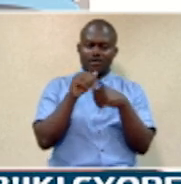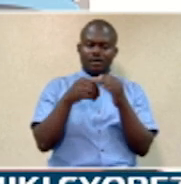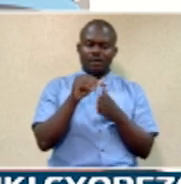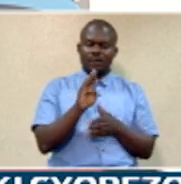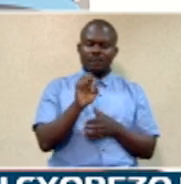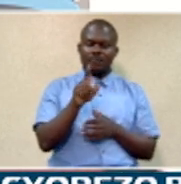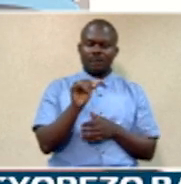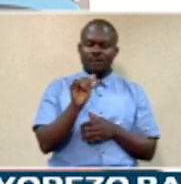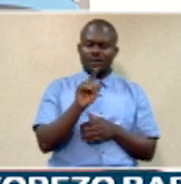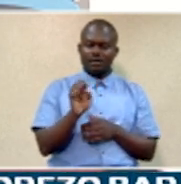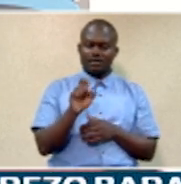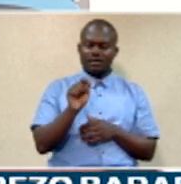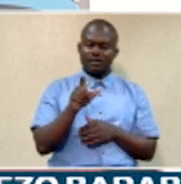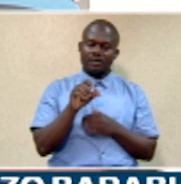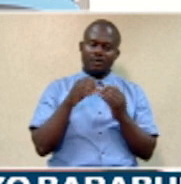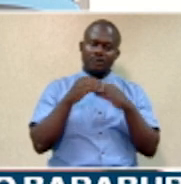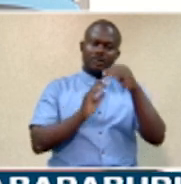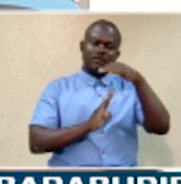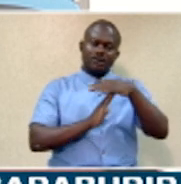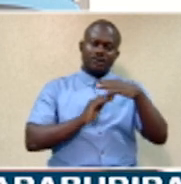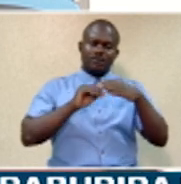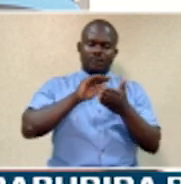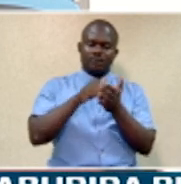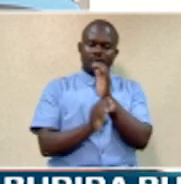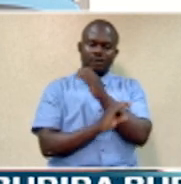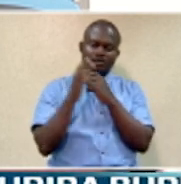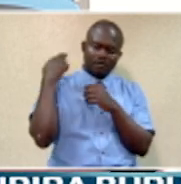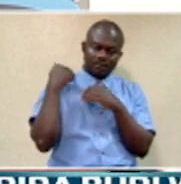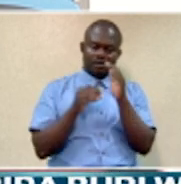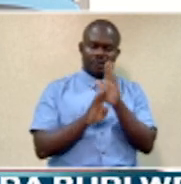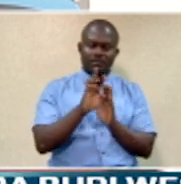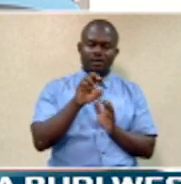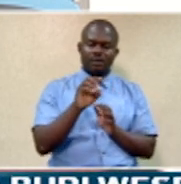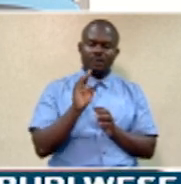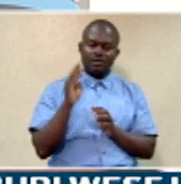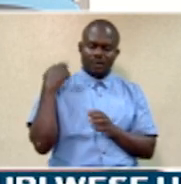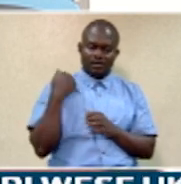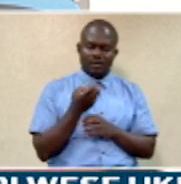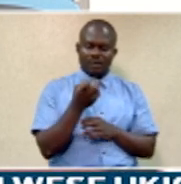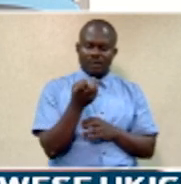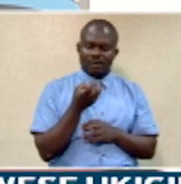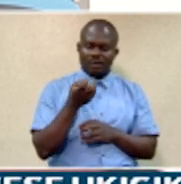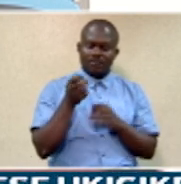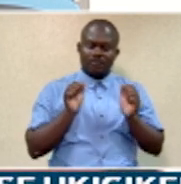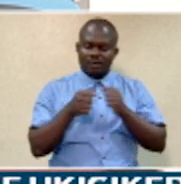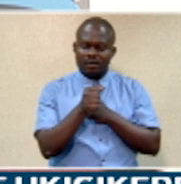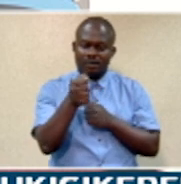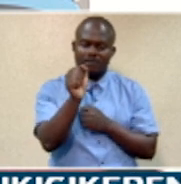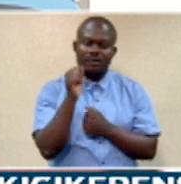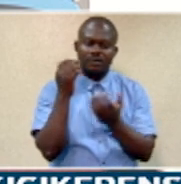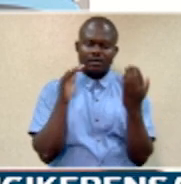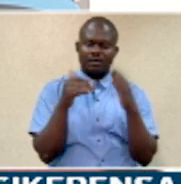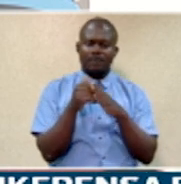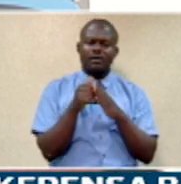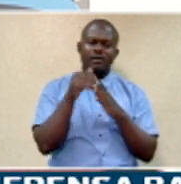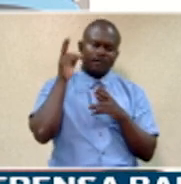Belize Kariza akaba ari umuyobozi mukuru mu kigo cy'igihugu gishinzwe iterambere RDB ushinzwe ubukerarugendo ndetse na pariki z'igihugu